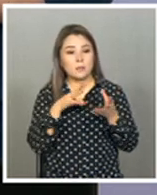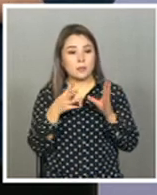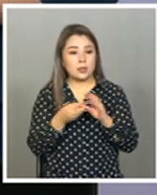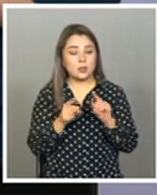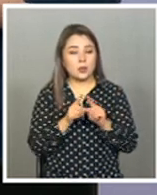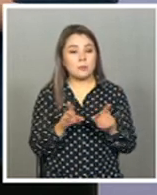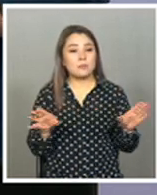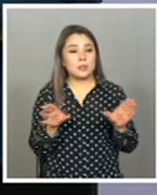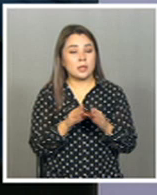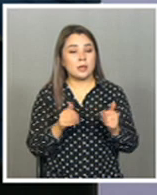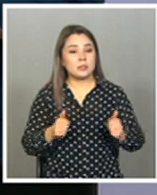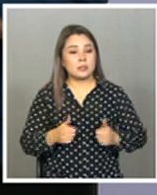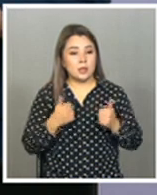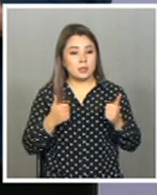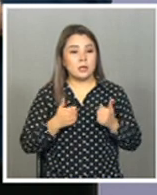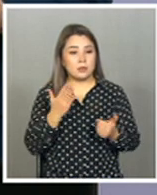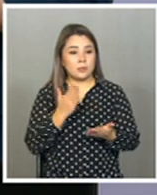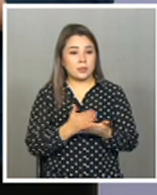біріктірді.